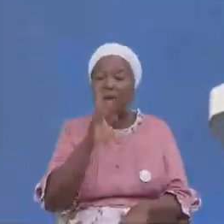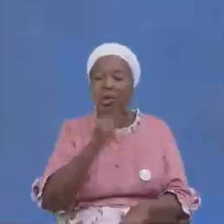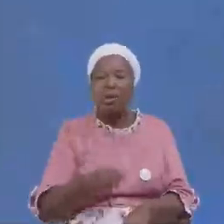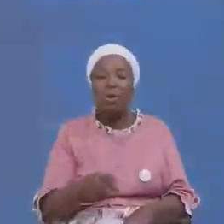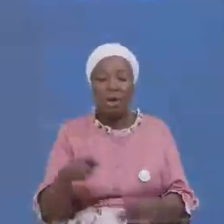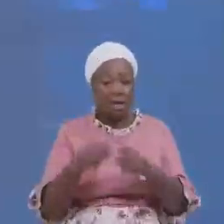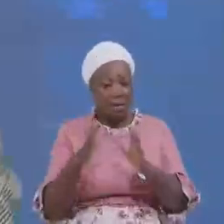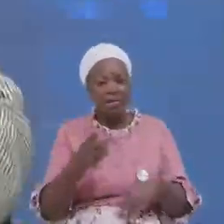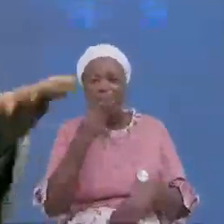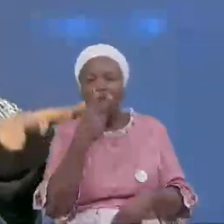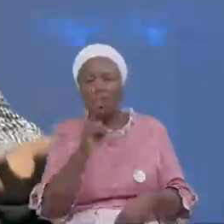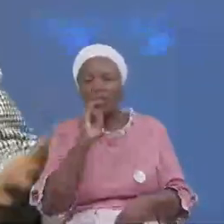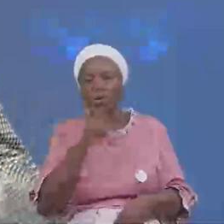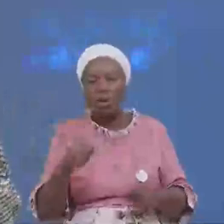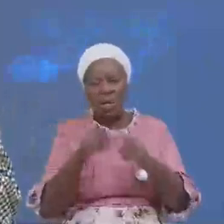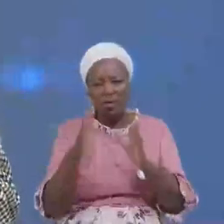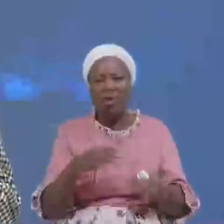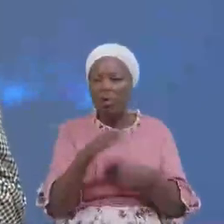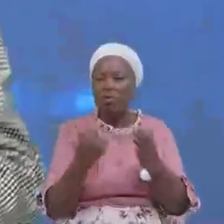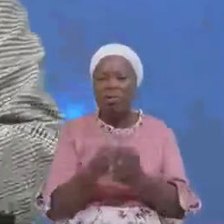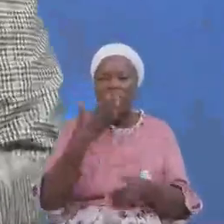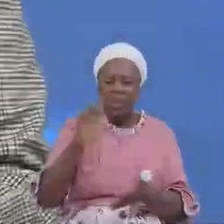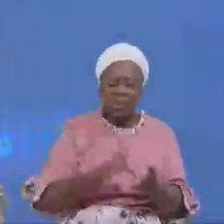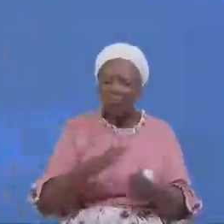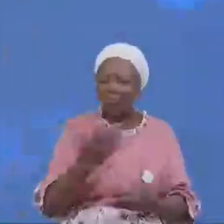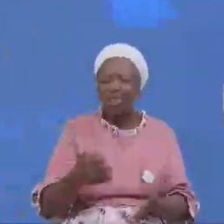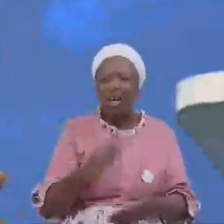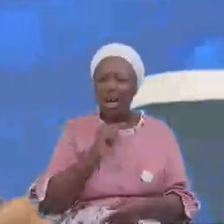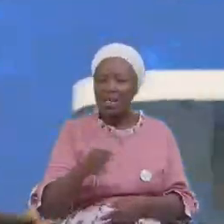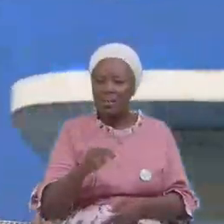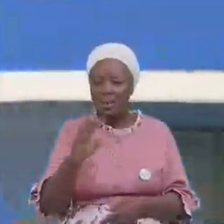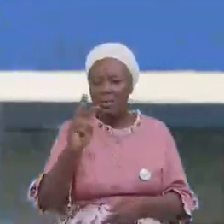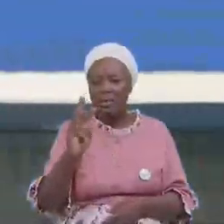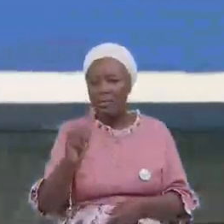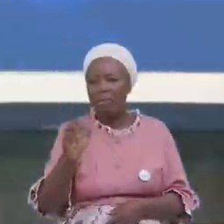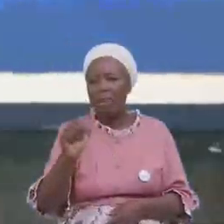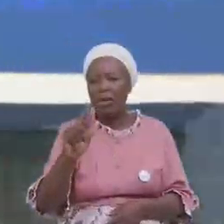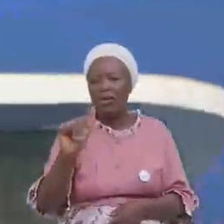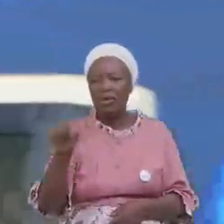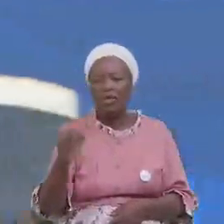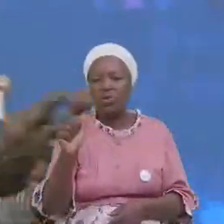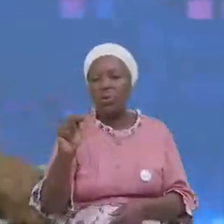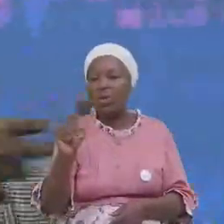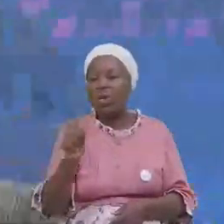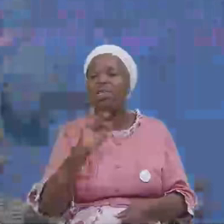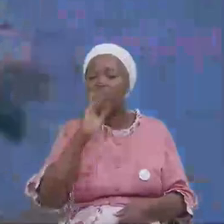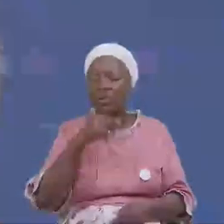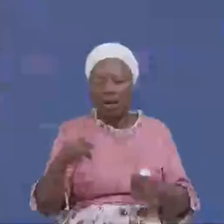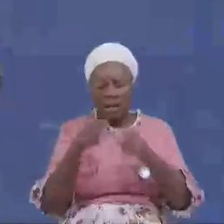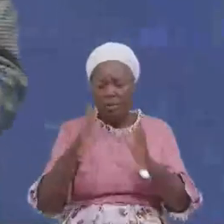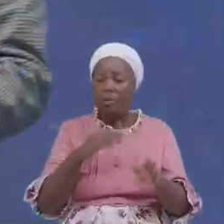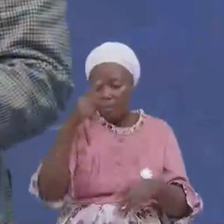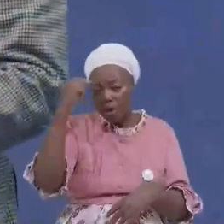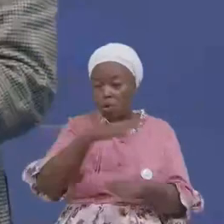est un ennemi. Marijuana est ton ennemi. Parce que toutes ces choses viennent pour